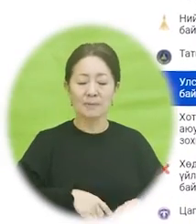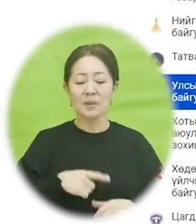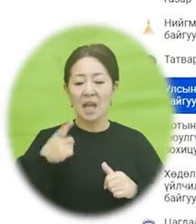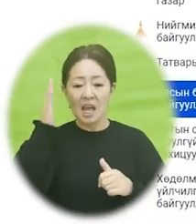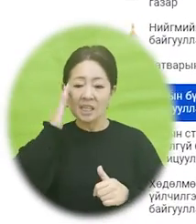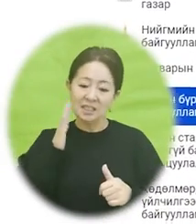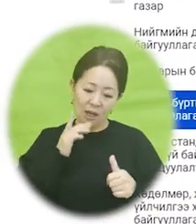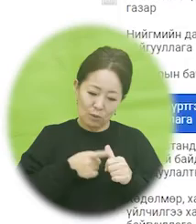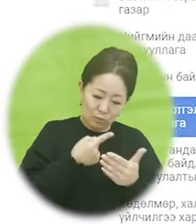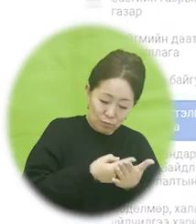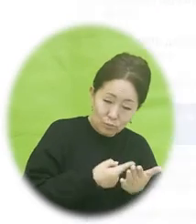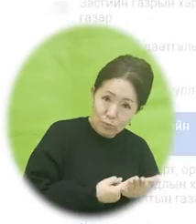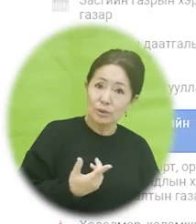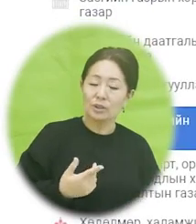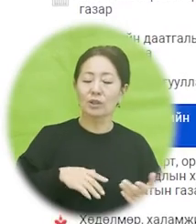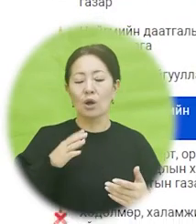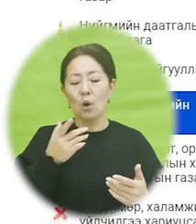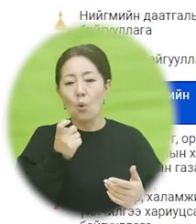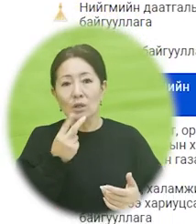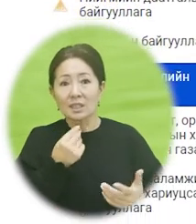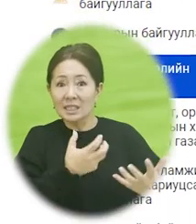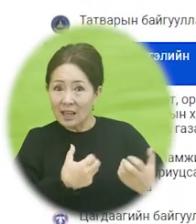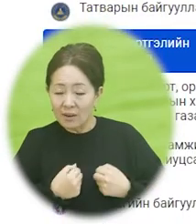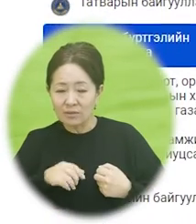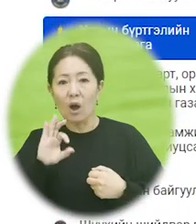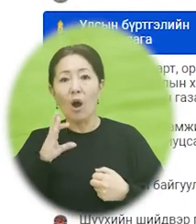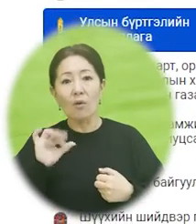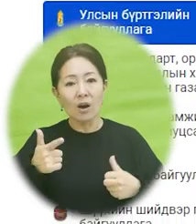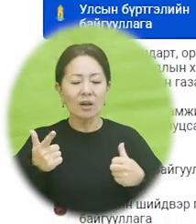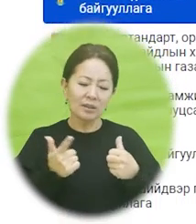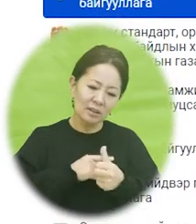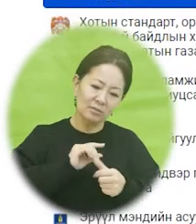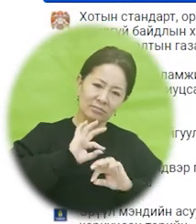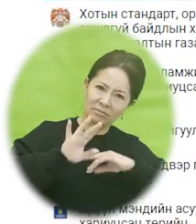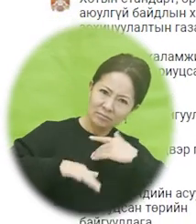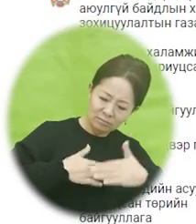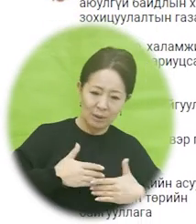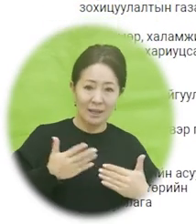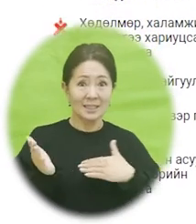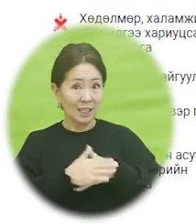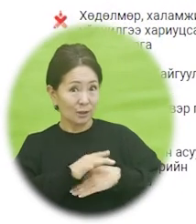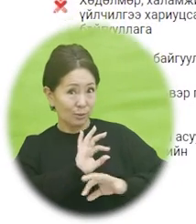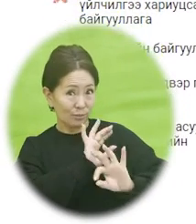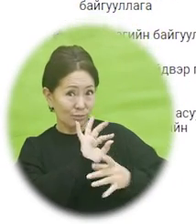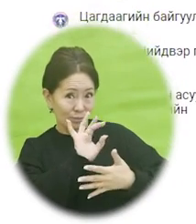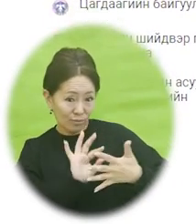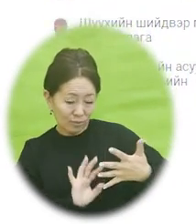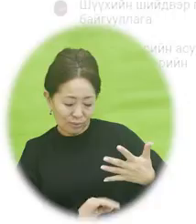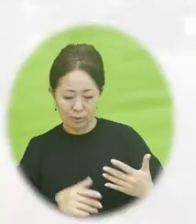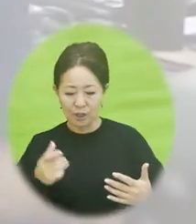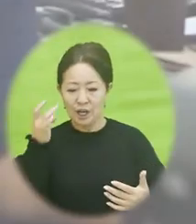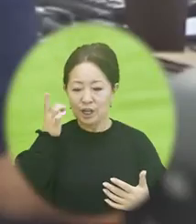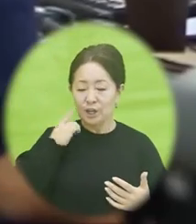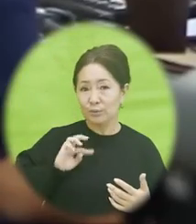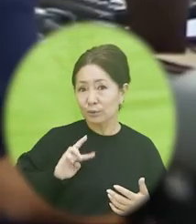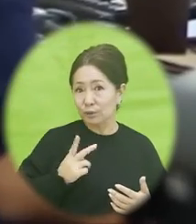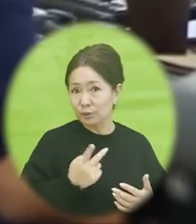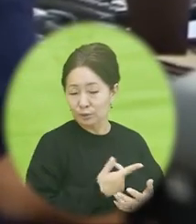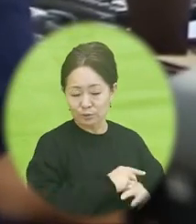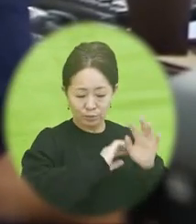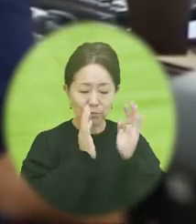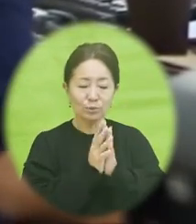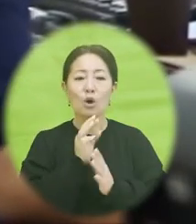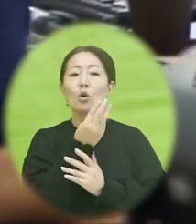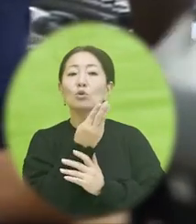бүртгэл, үрчлсэний бүртгэл, овог эцэг эхийн нэр өөрийн нэр өөрчлсэний бүртгэл, нас барсны бүртгэл, хүйс өөрчлөгдсөний бүртгэл зэргийг